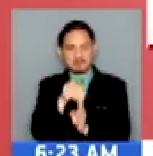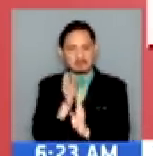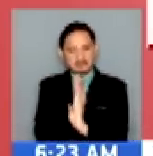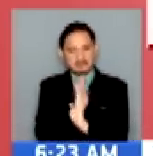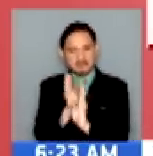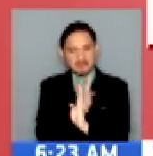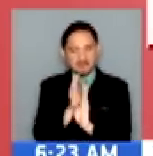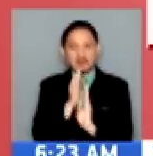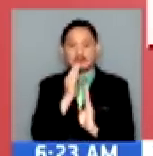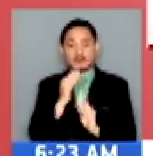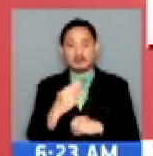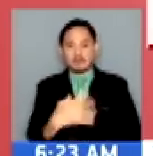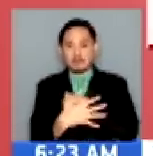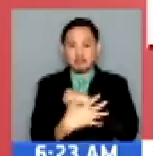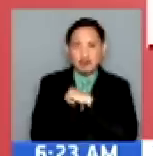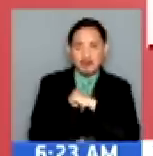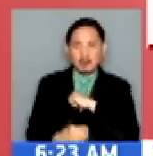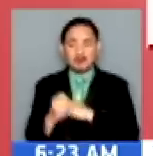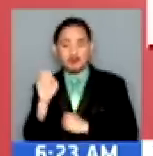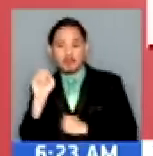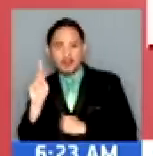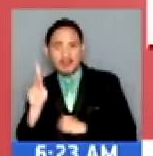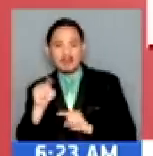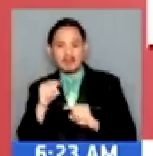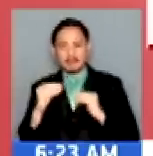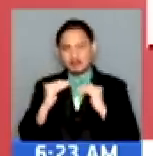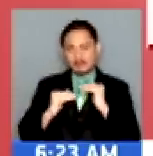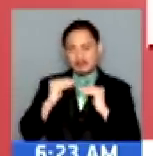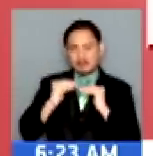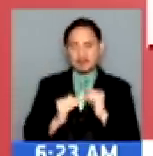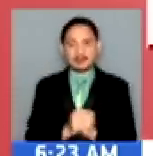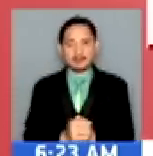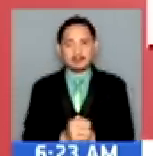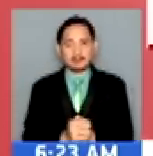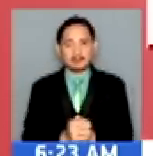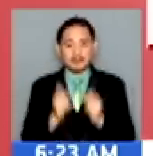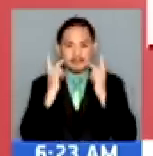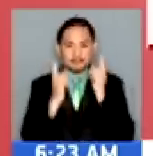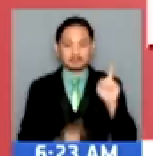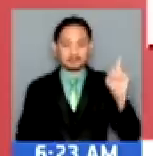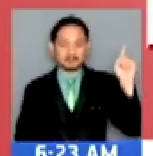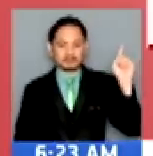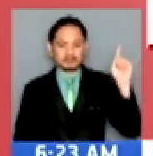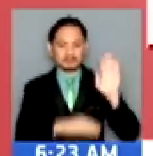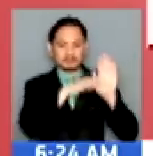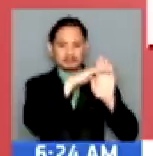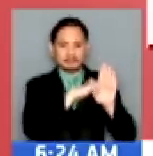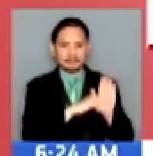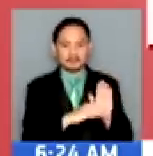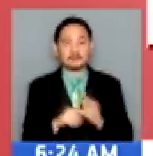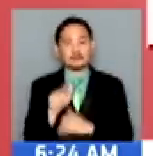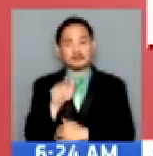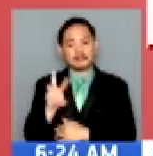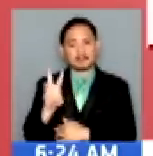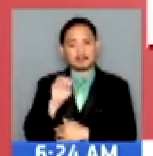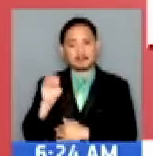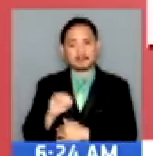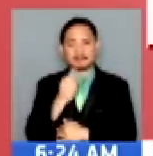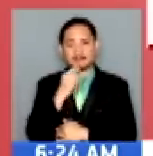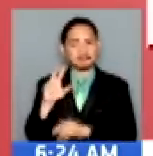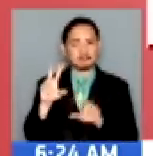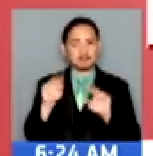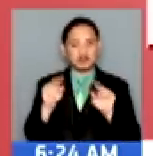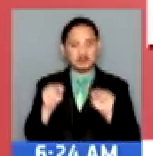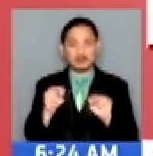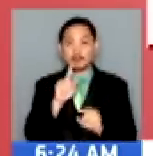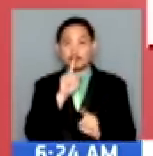mahirap. 26% naman ang nagsabi na hindi sila mahirap batay sa pagkain. Bukod sa uri at kalidad ng kinakain, naging basehan din